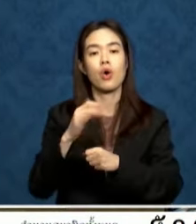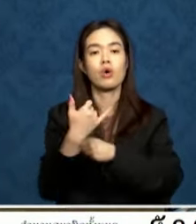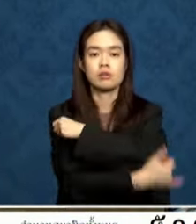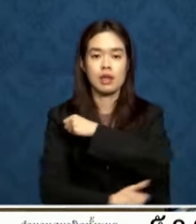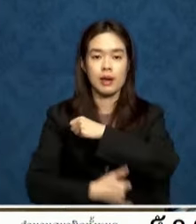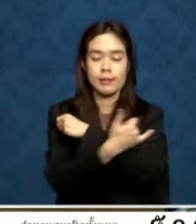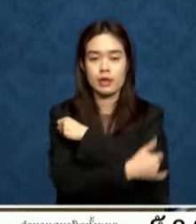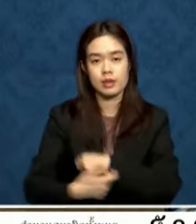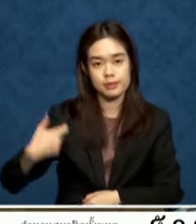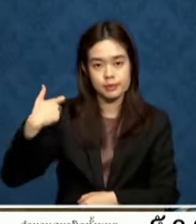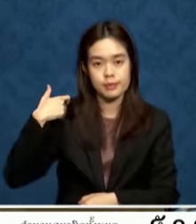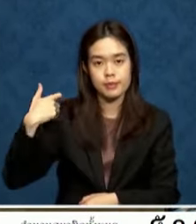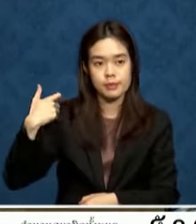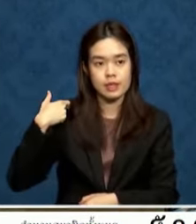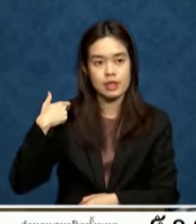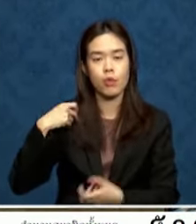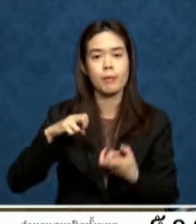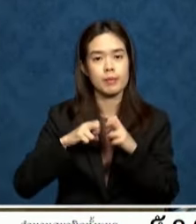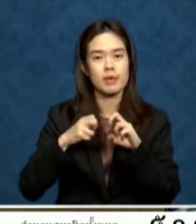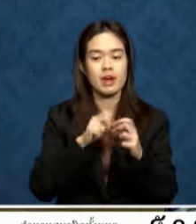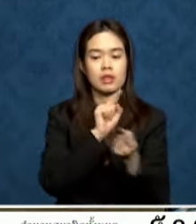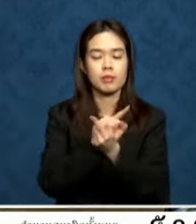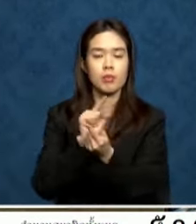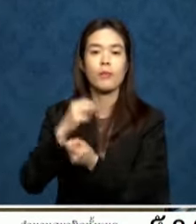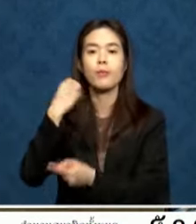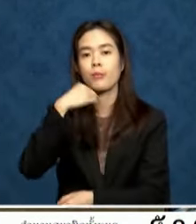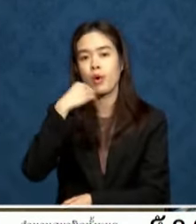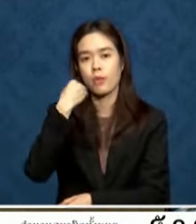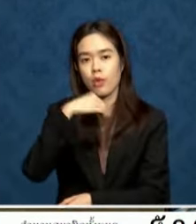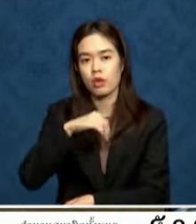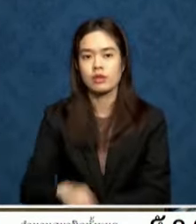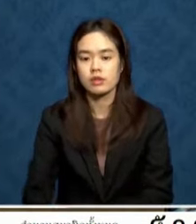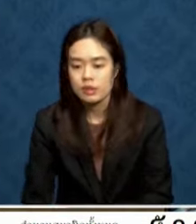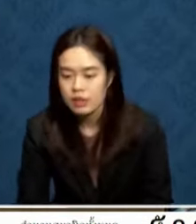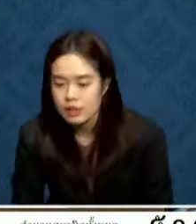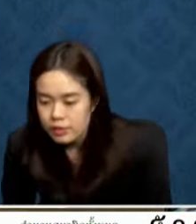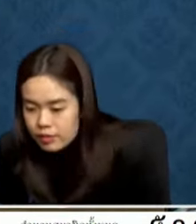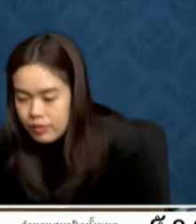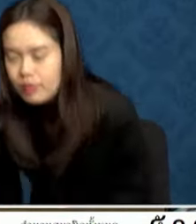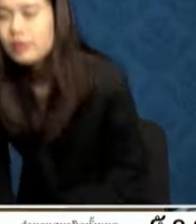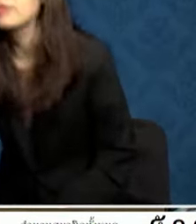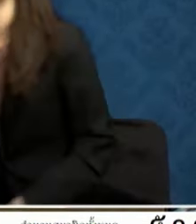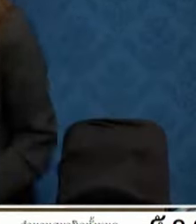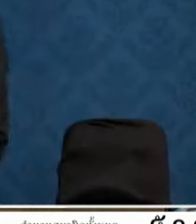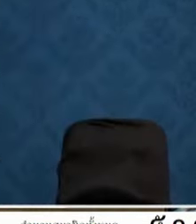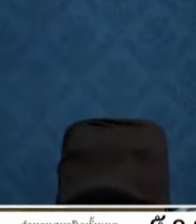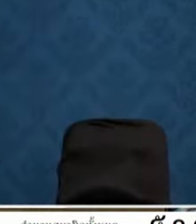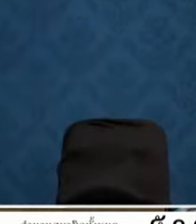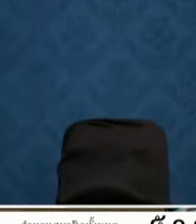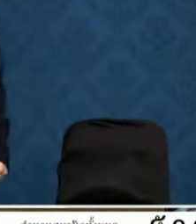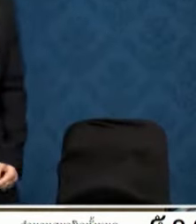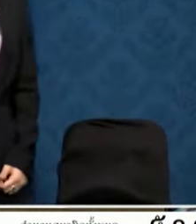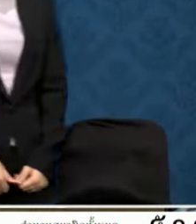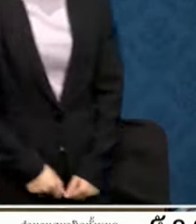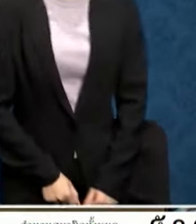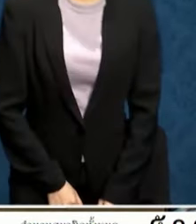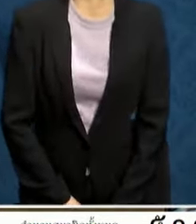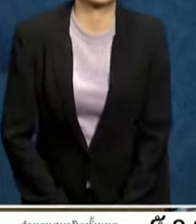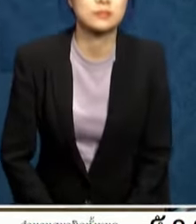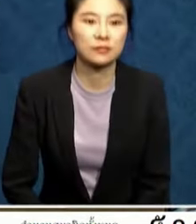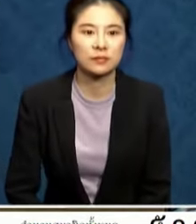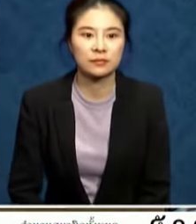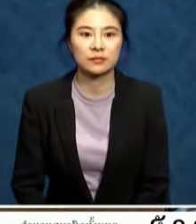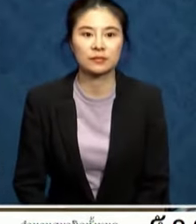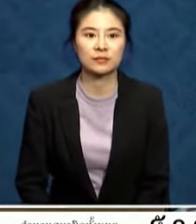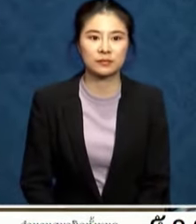แล้วว่ากรณีแบบนี้เป็นปัญหาแต่เรากลับมาที่เดิมครับพรรคเพื่อไทยกลับมาตรง